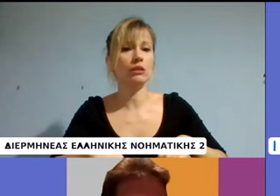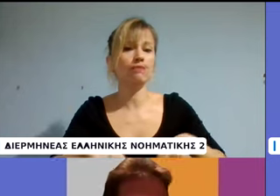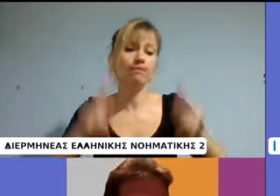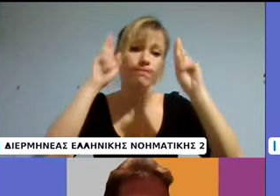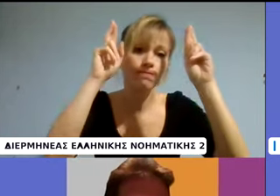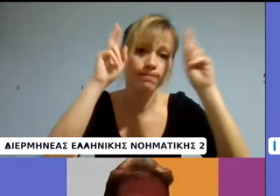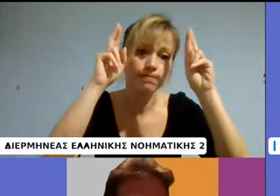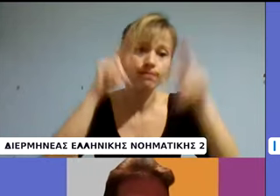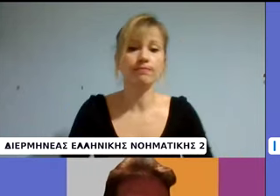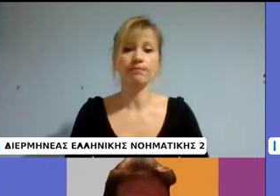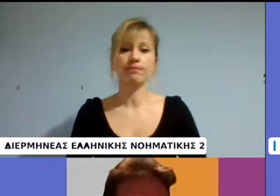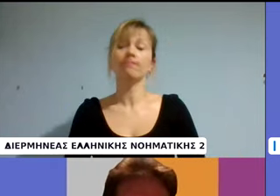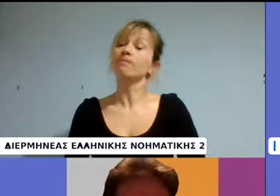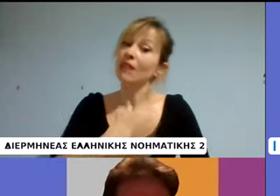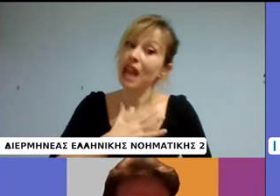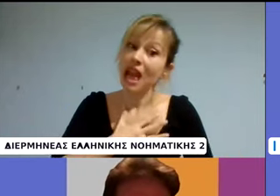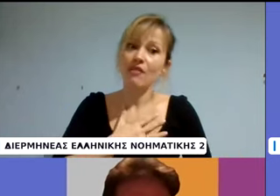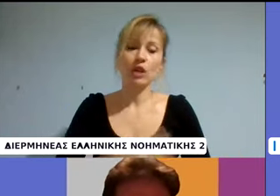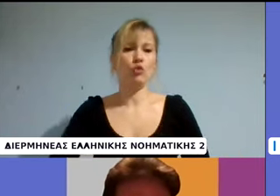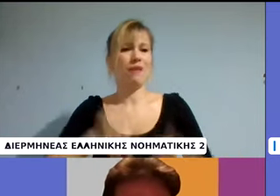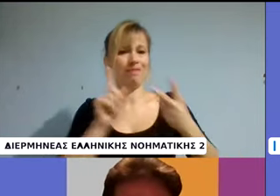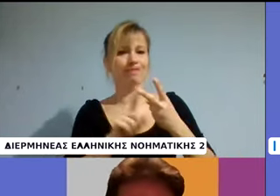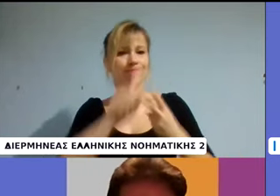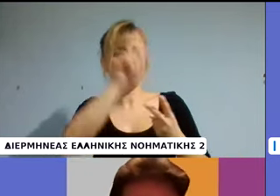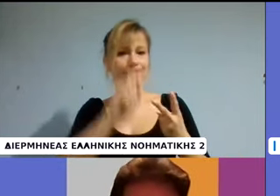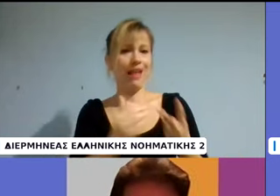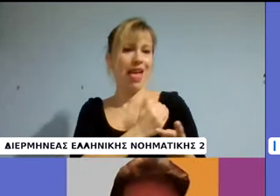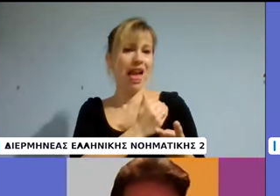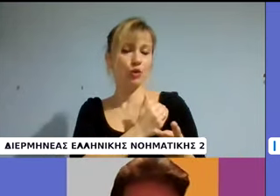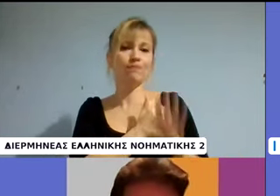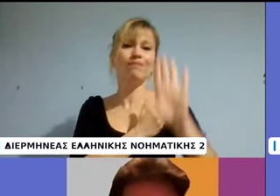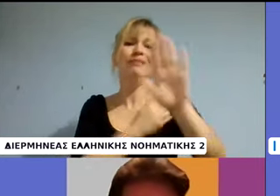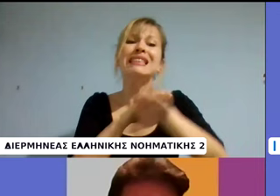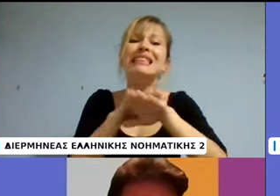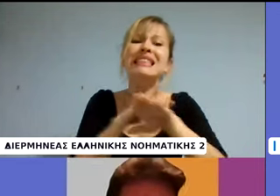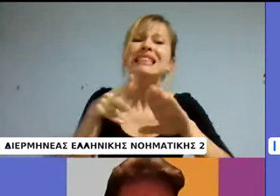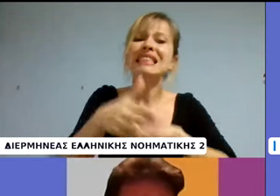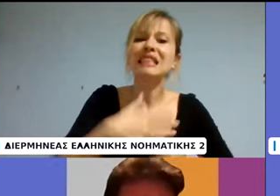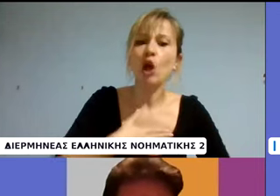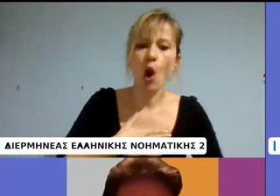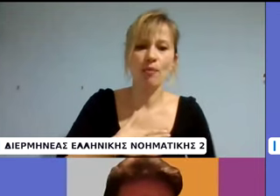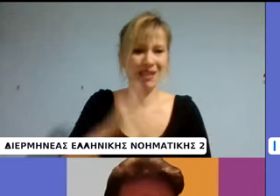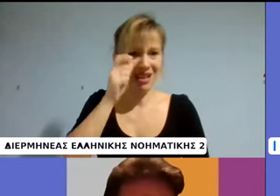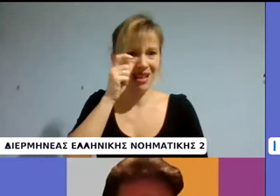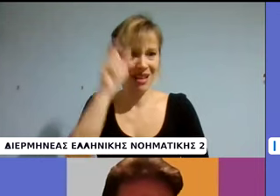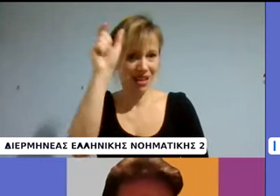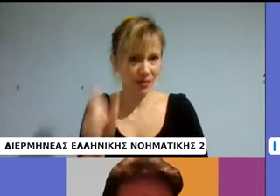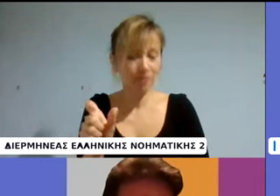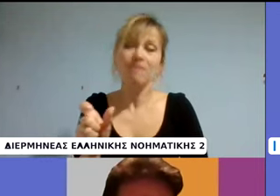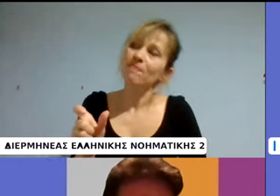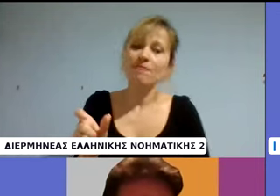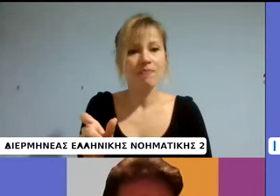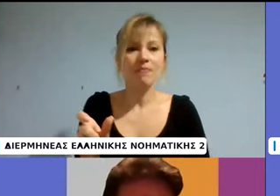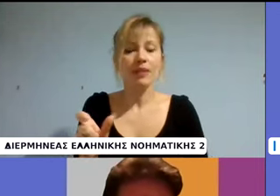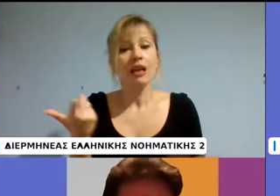Ευχαριστούμε, Πολύ ωραία. Σωτήρη. Ευχαριστούμε. Το επόμενο ερώτημα έχει Υποθέτω τους... βέβαια, δώσουμε ένα λεπτό, Κωνσταντίνα. Ναι. Υποθέτω βέβαια, εντάξει, δεν μπορούμε